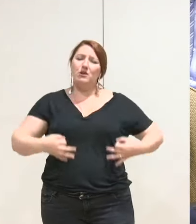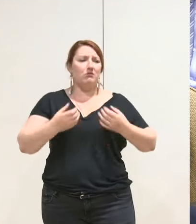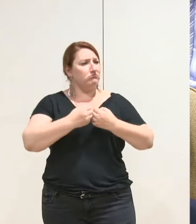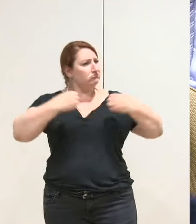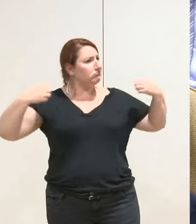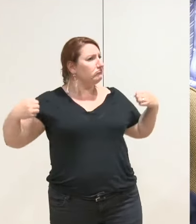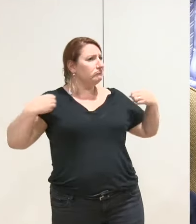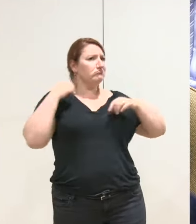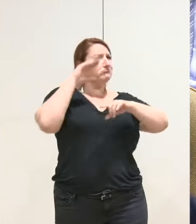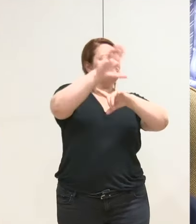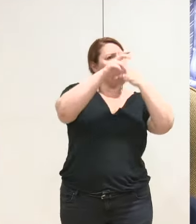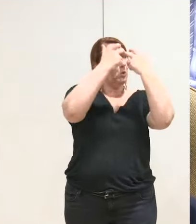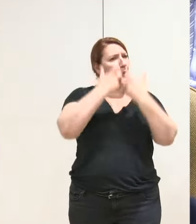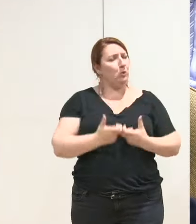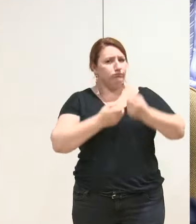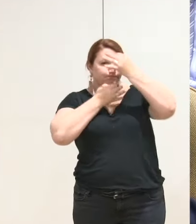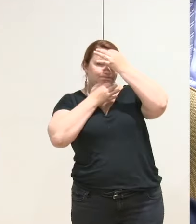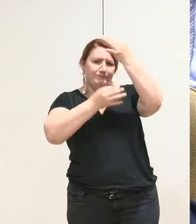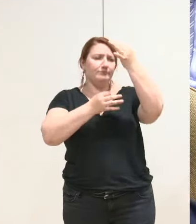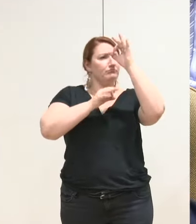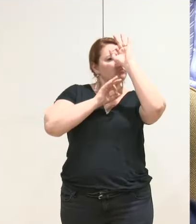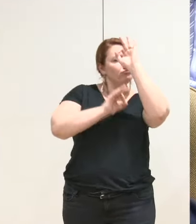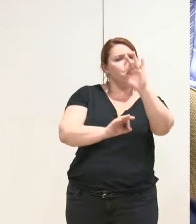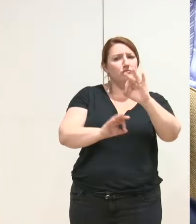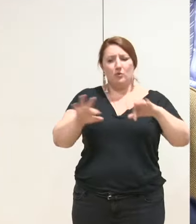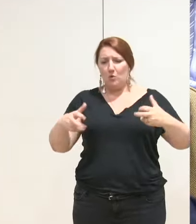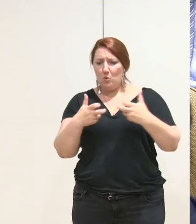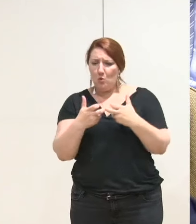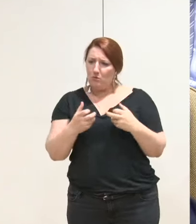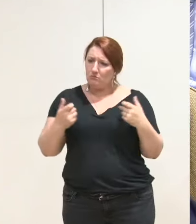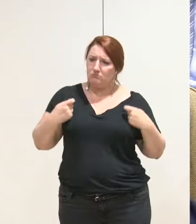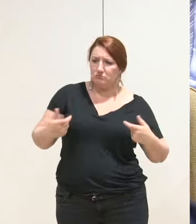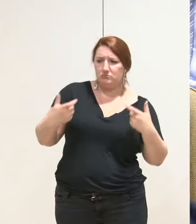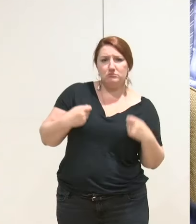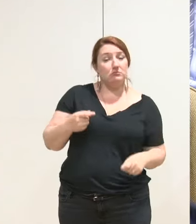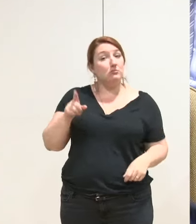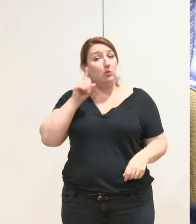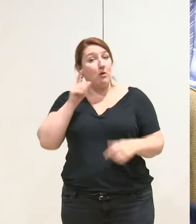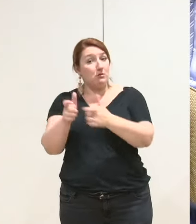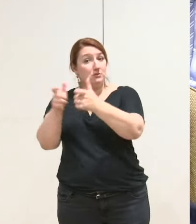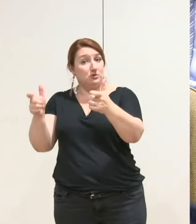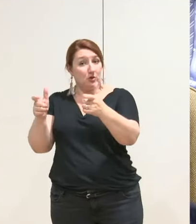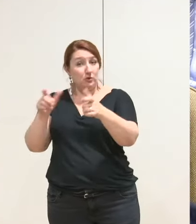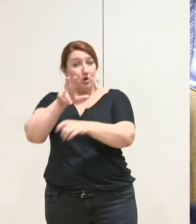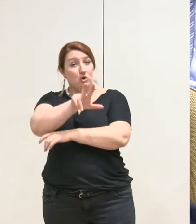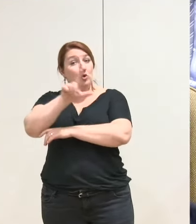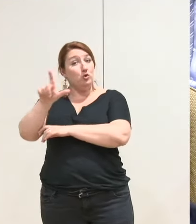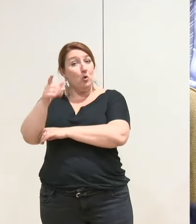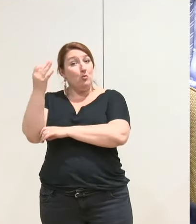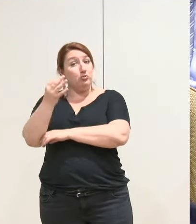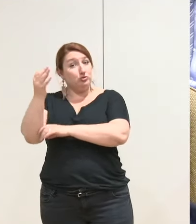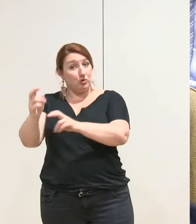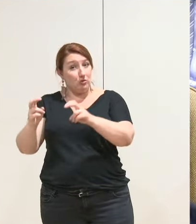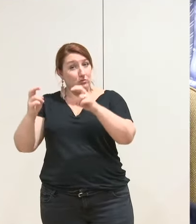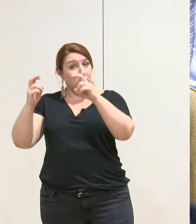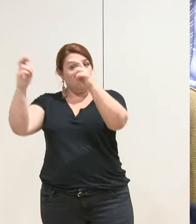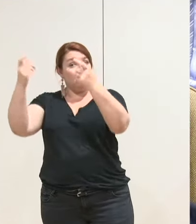réalité des coûts des cûps de revient pour faire fonctionner ce centre qui a connu une augmentation de 32 % entre 2013